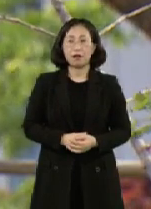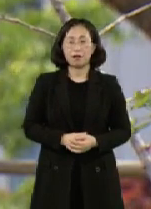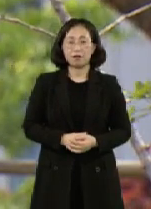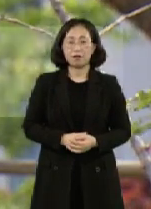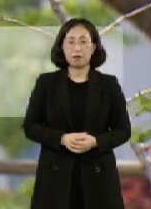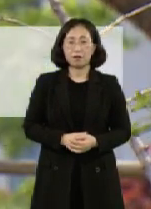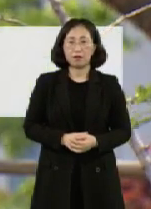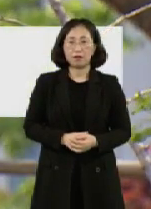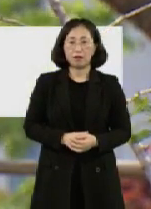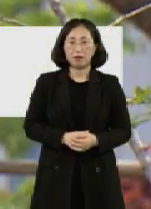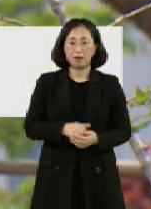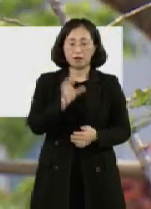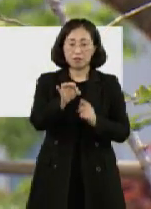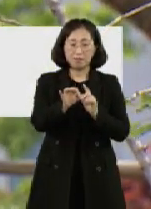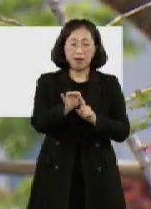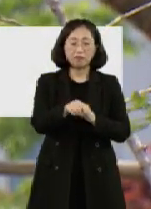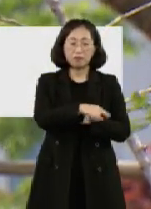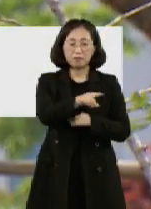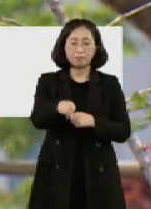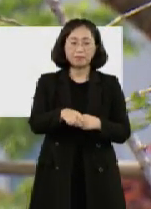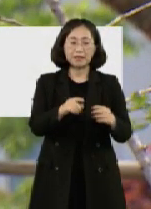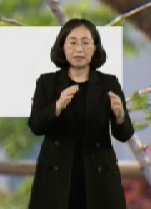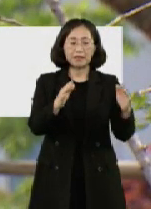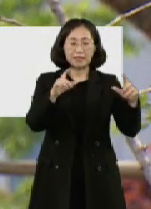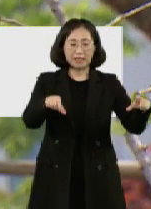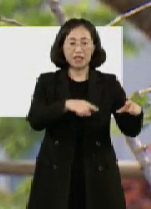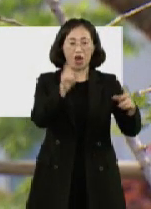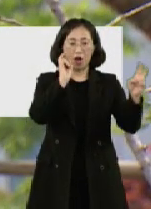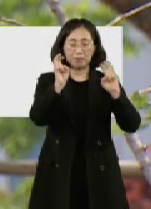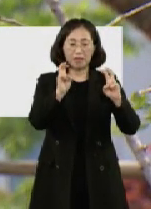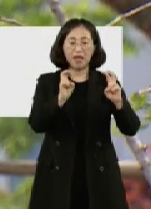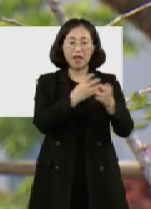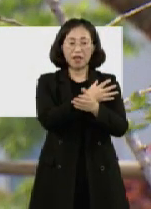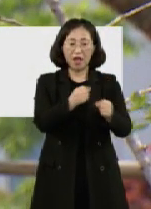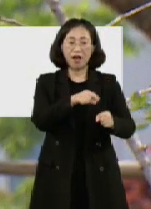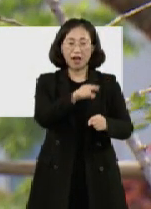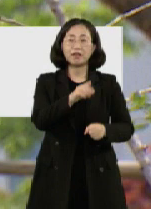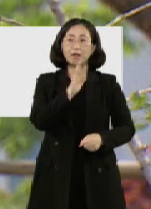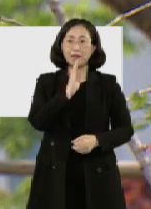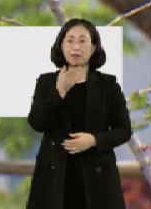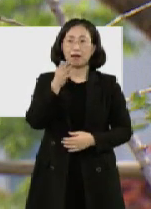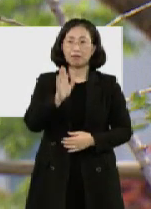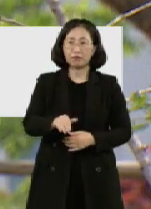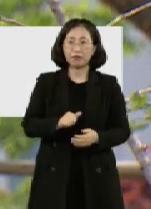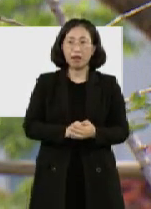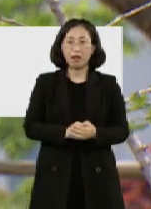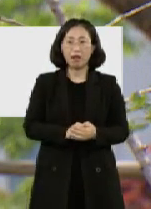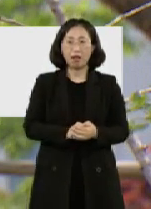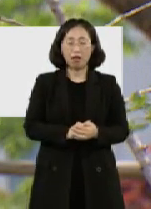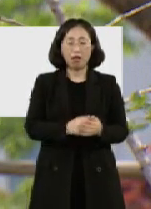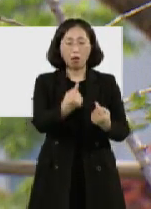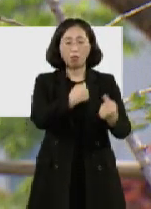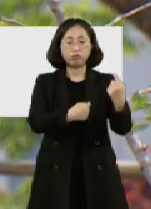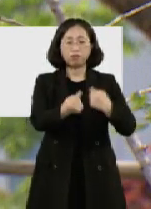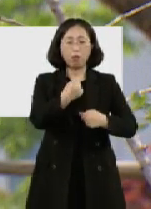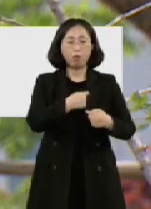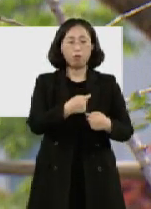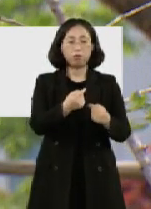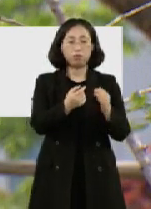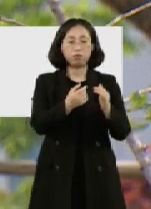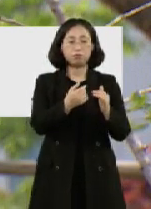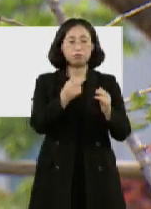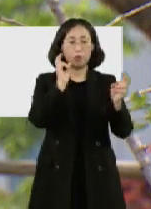금액적으로 봐서는 지역 제한이 맞는데요. 그 업체가 적을 경우에는 지역 제한을 또 하는 것이 약간 과도하다는 얘기가